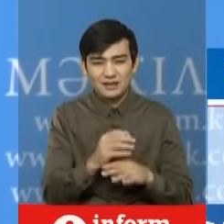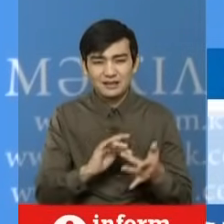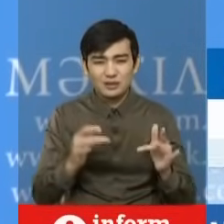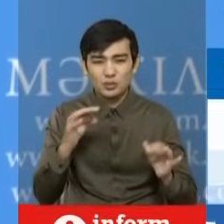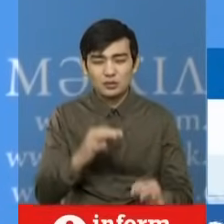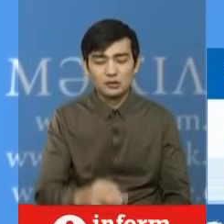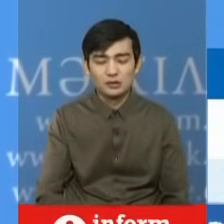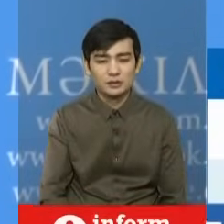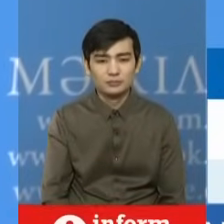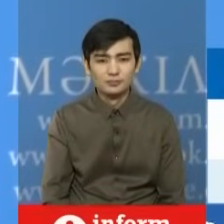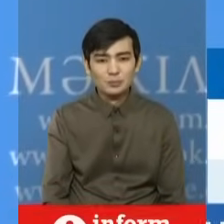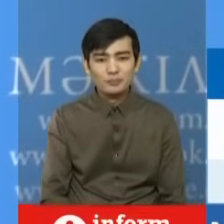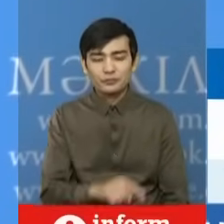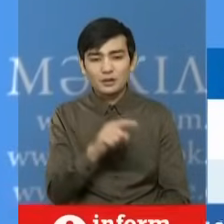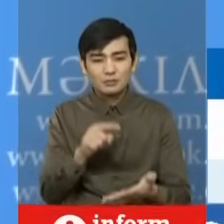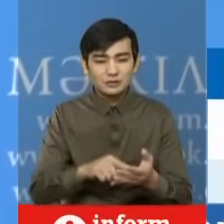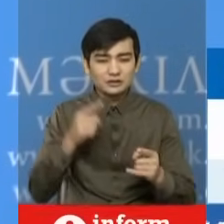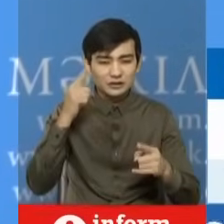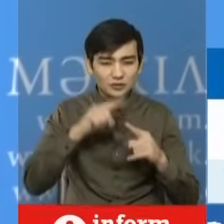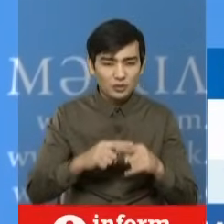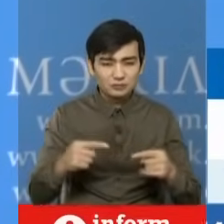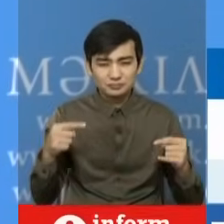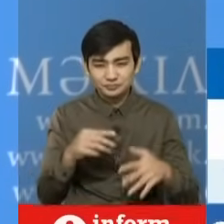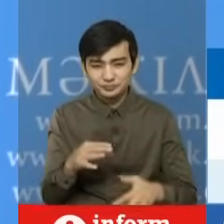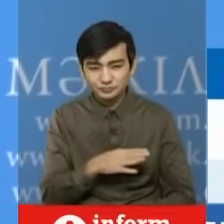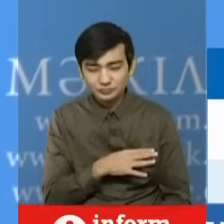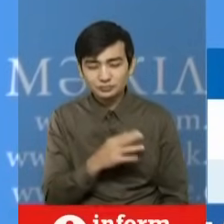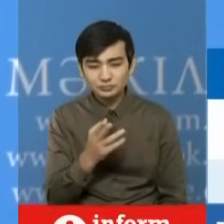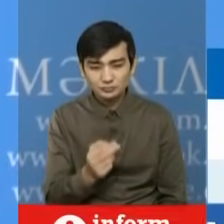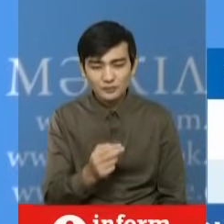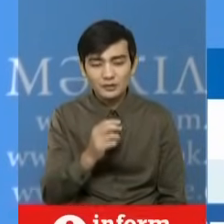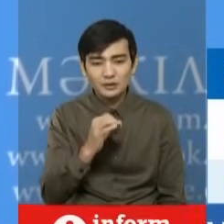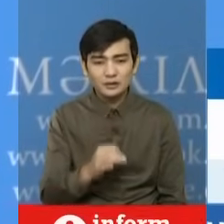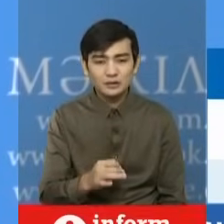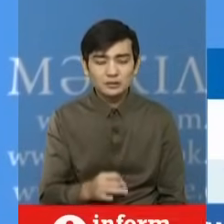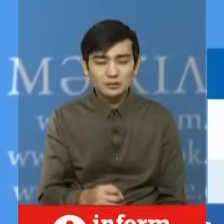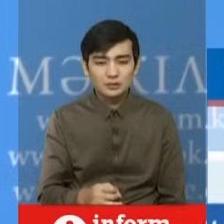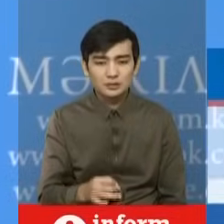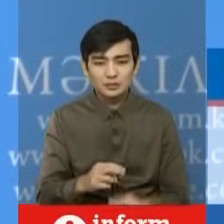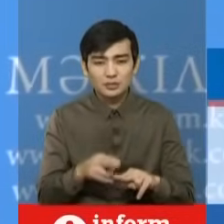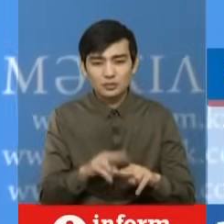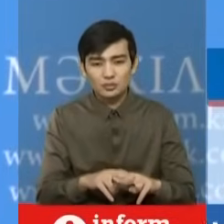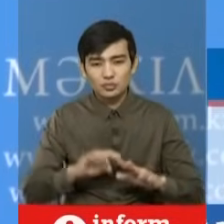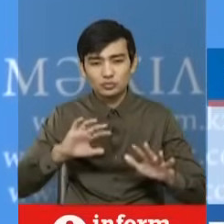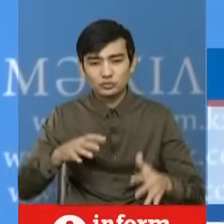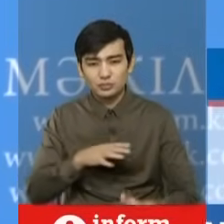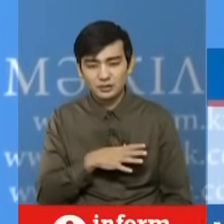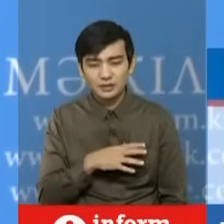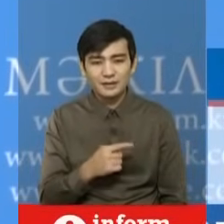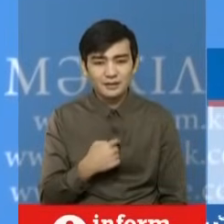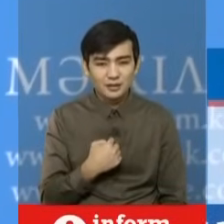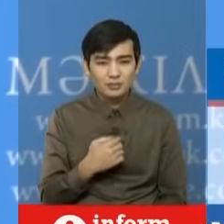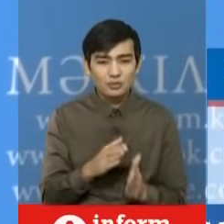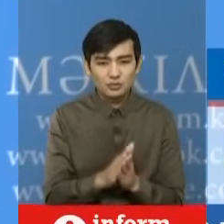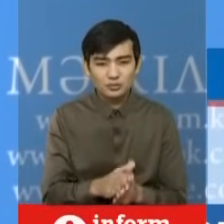вопросы технологического несоответствия Да которые произошли Я прошу задавать